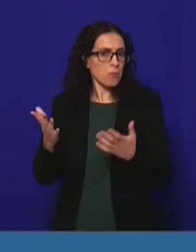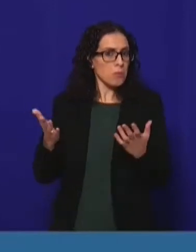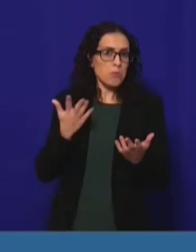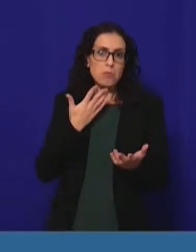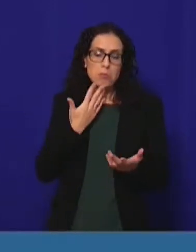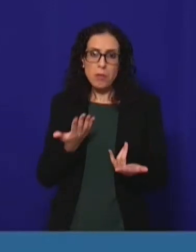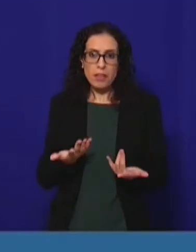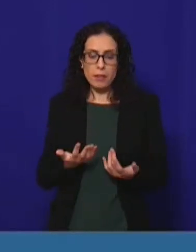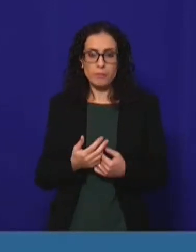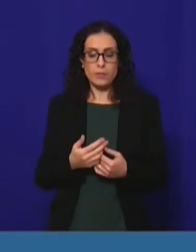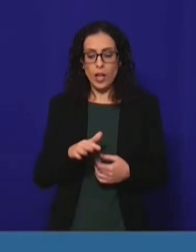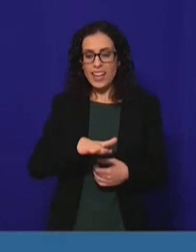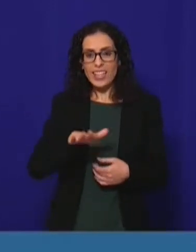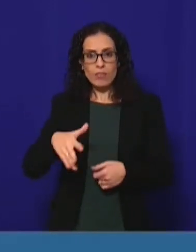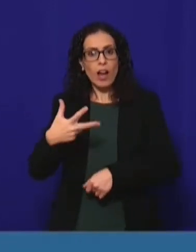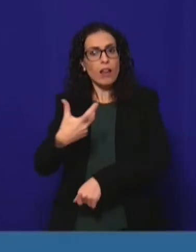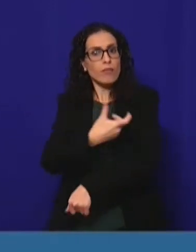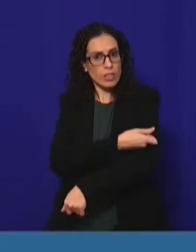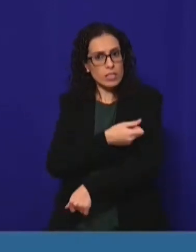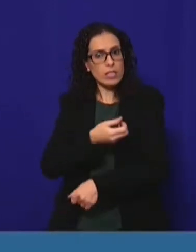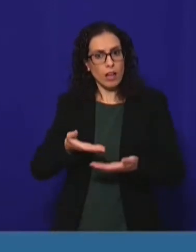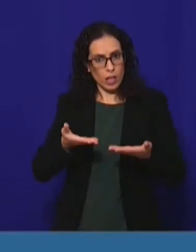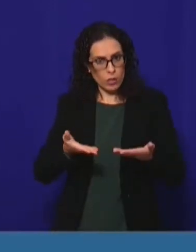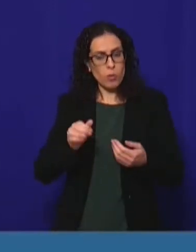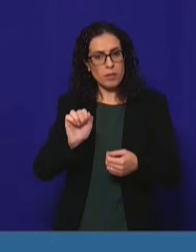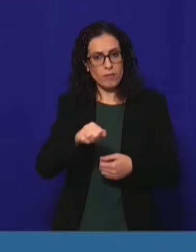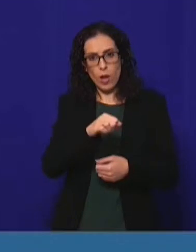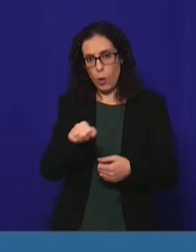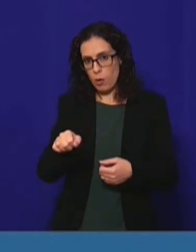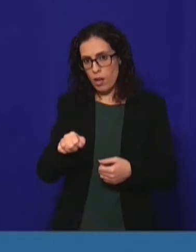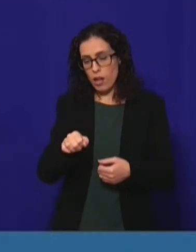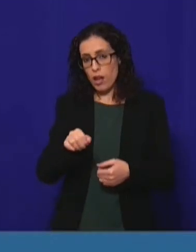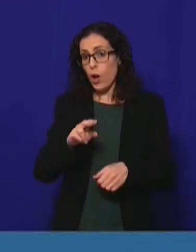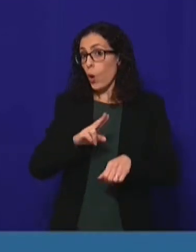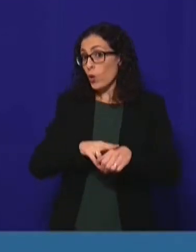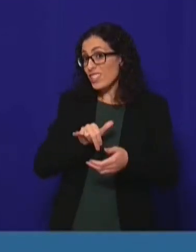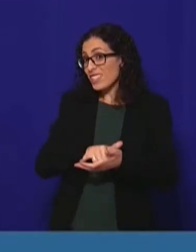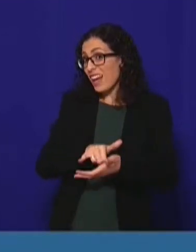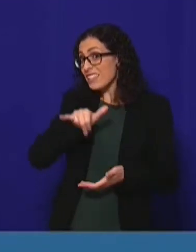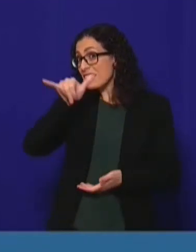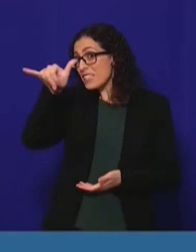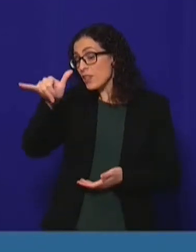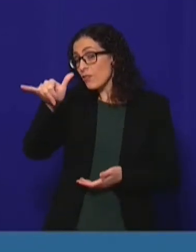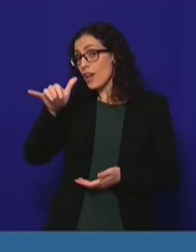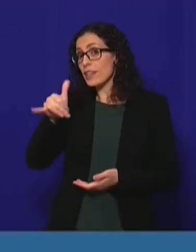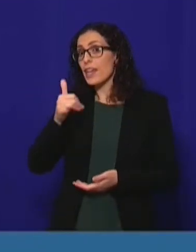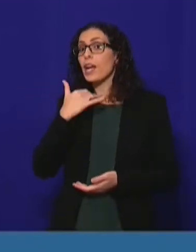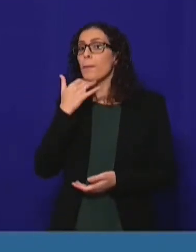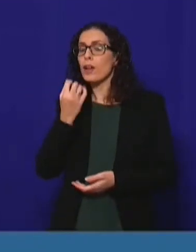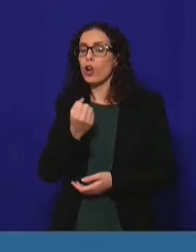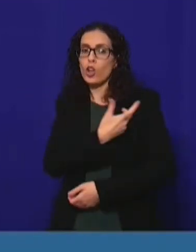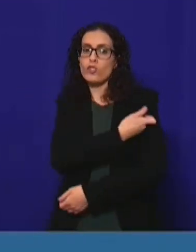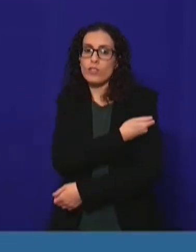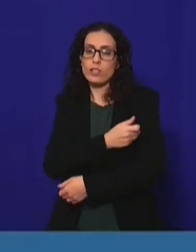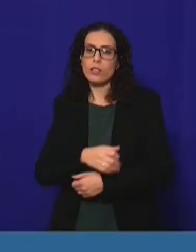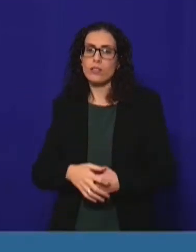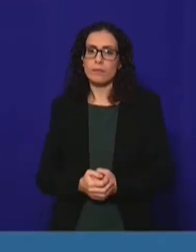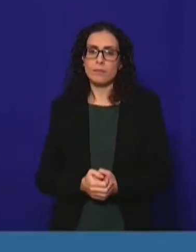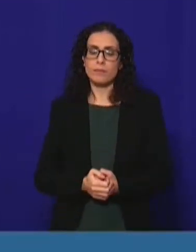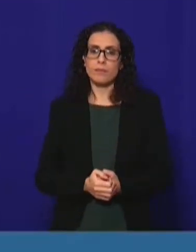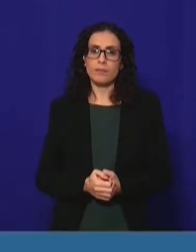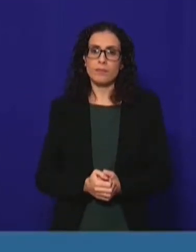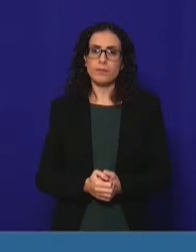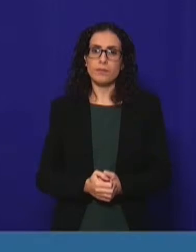jingħataw il-vaċċin u jekk tistax issiefer mingħajr vaċċin. Finalment, taħseb li l-parata ta' Jum